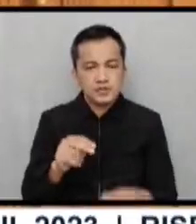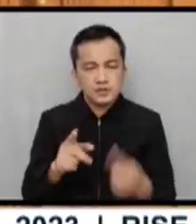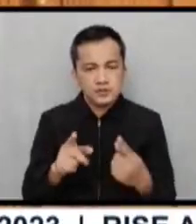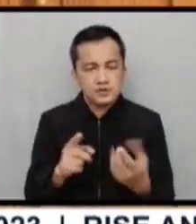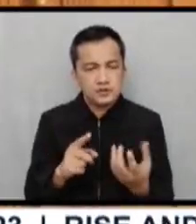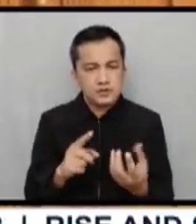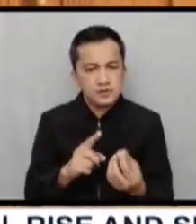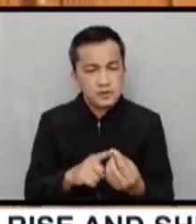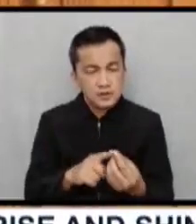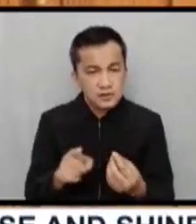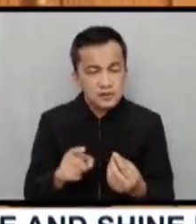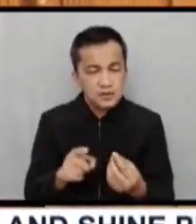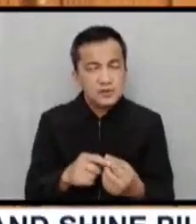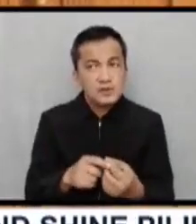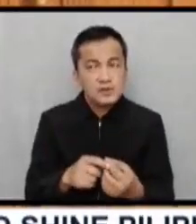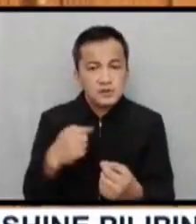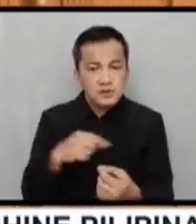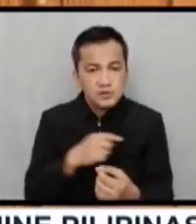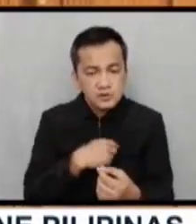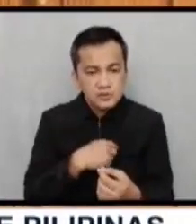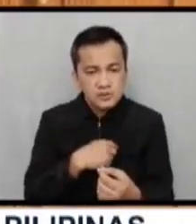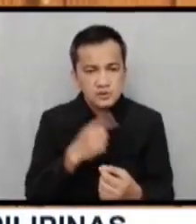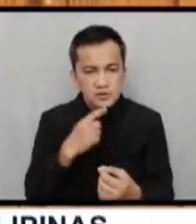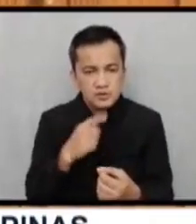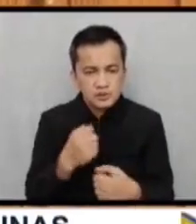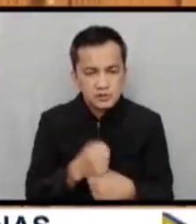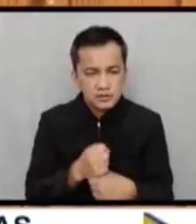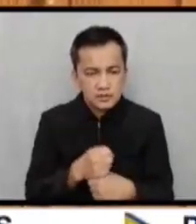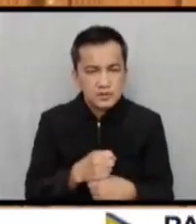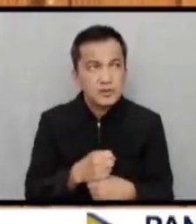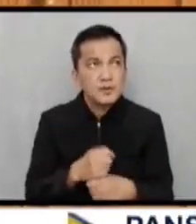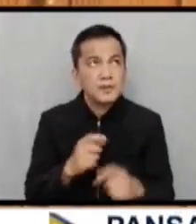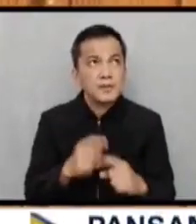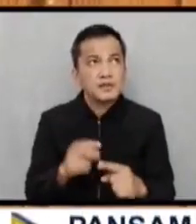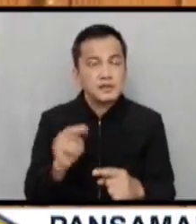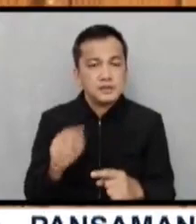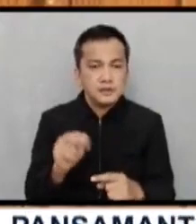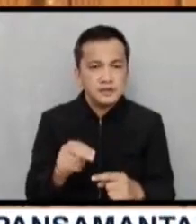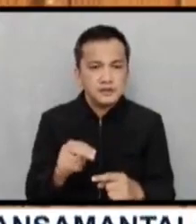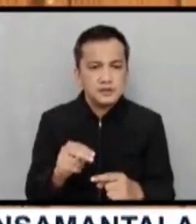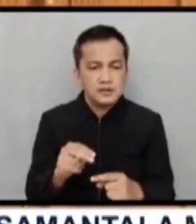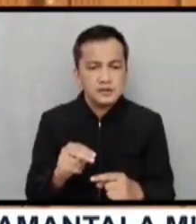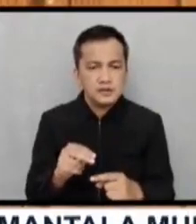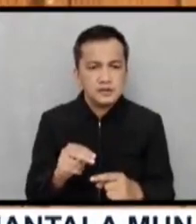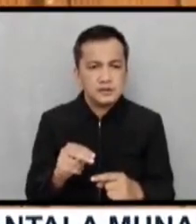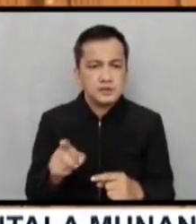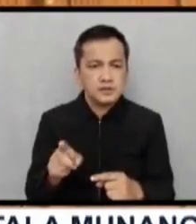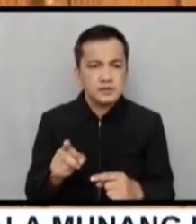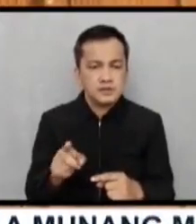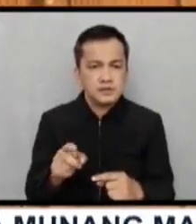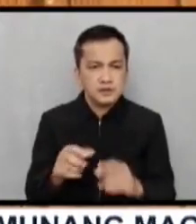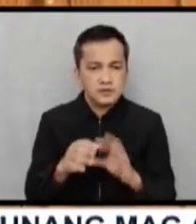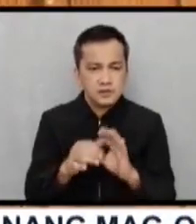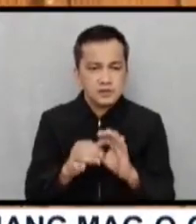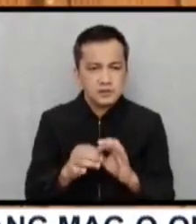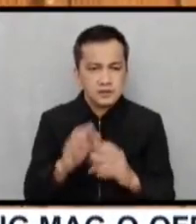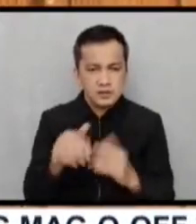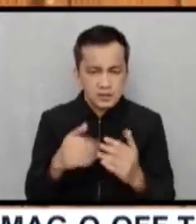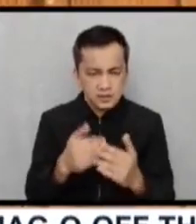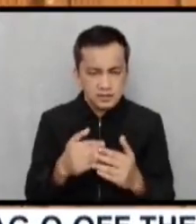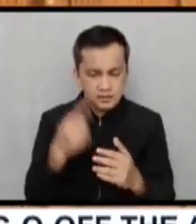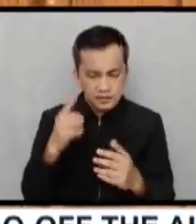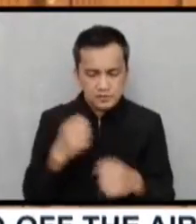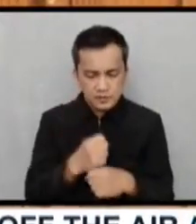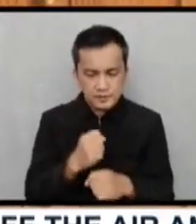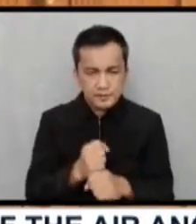opisina po lang namin ang gumagawa, kundi kailangan po namin ang kooperasyon ng lahat para ma-ensure